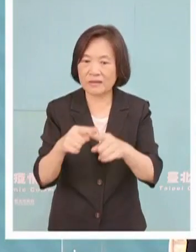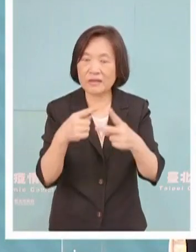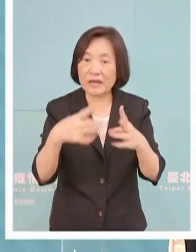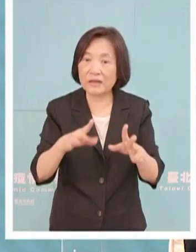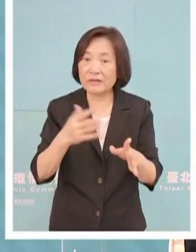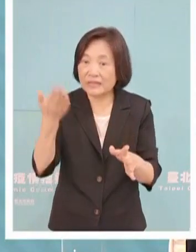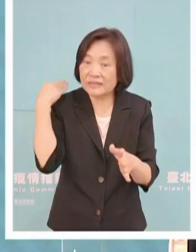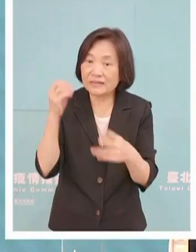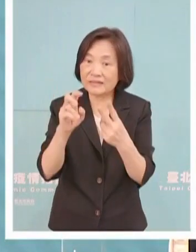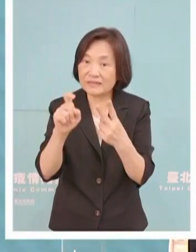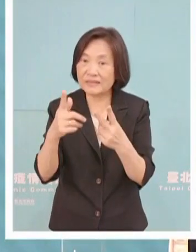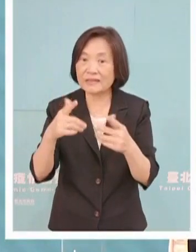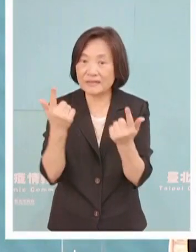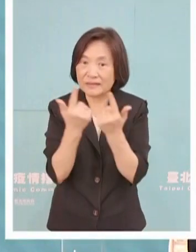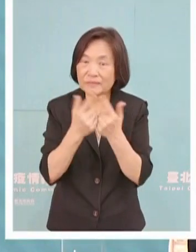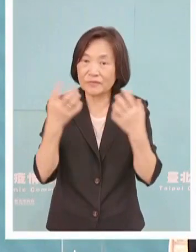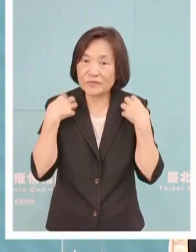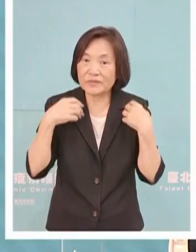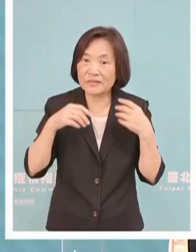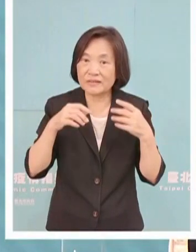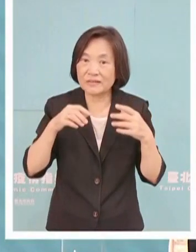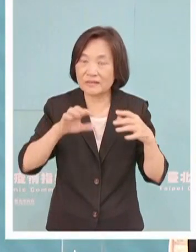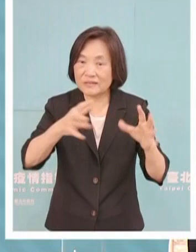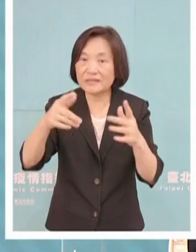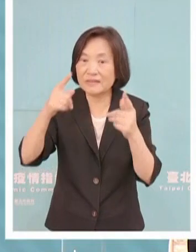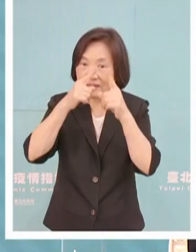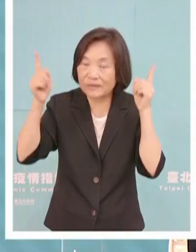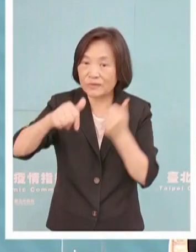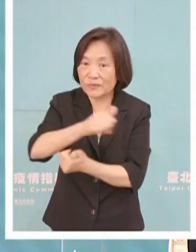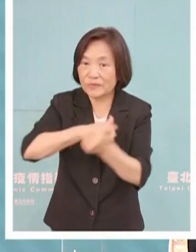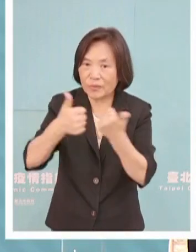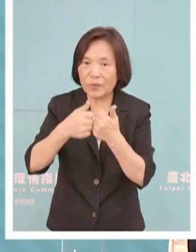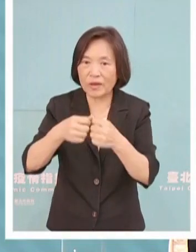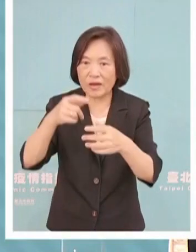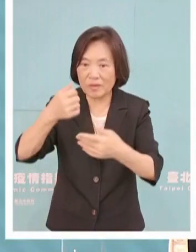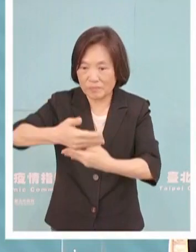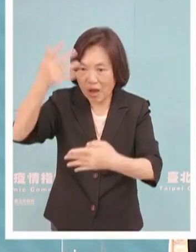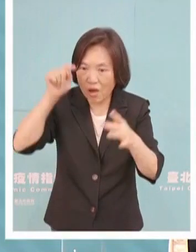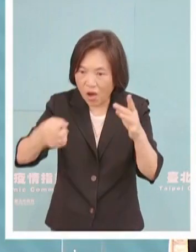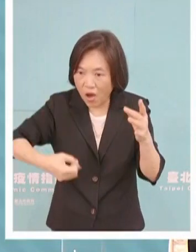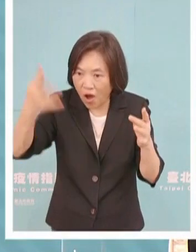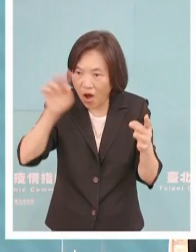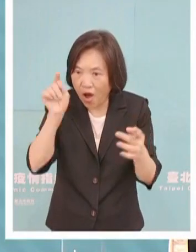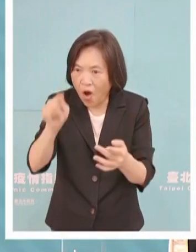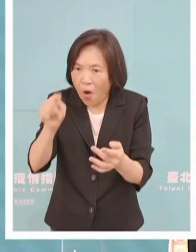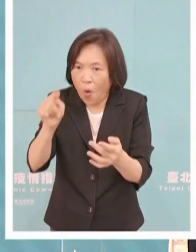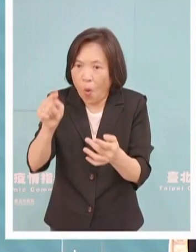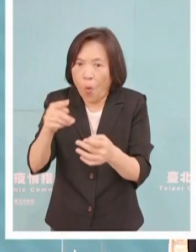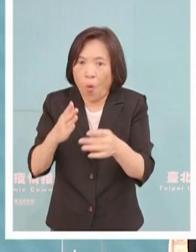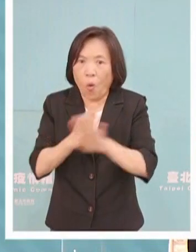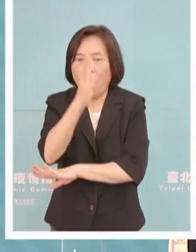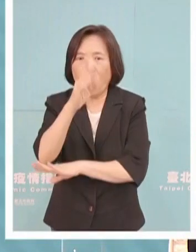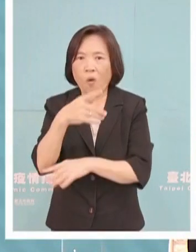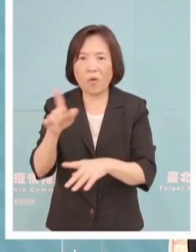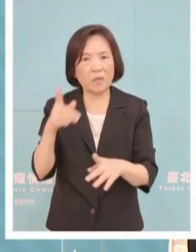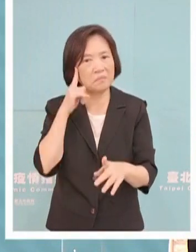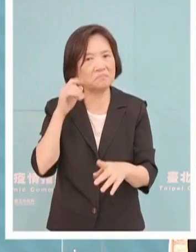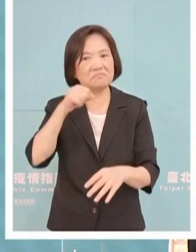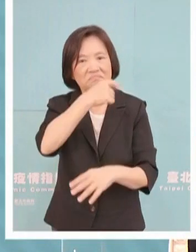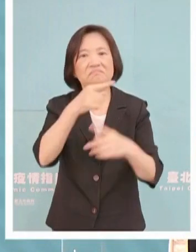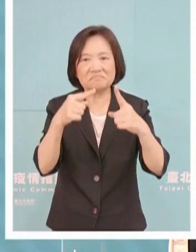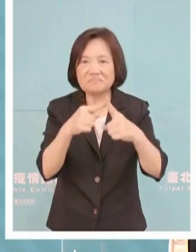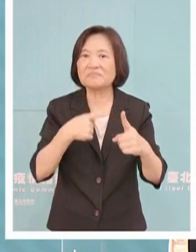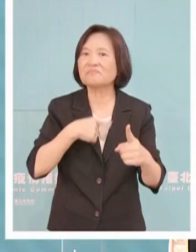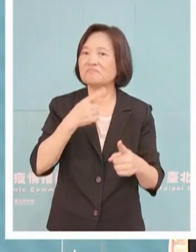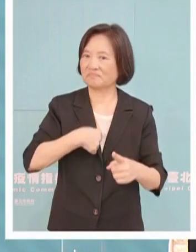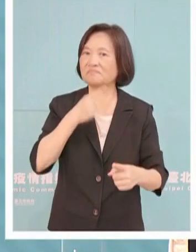上2017年我们台北市主办的这个世大运开幕式的这个网络影片点击率又再冲高了一次，引发了这个台湾热，想